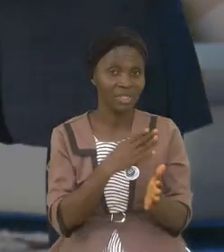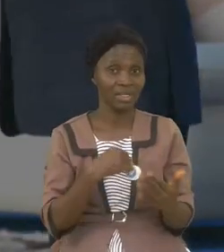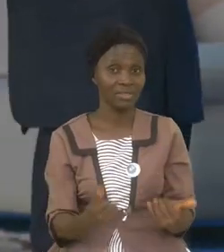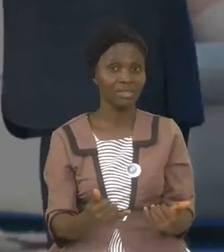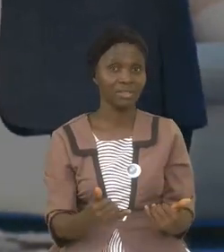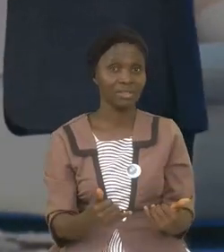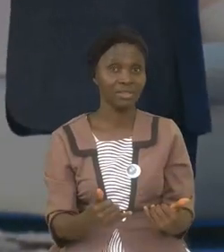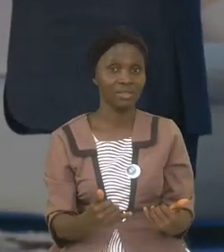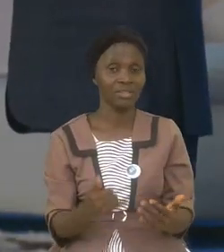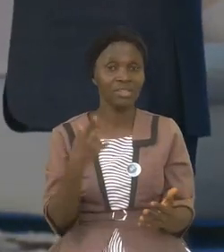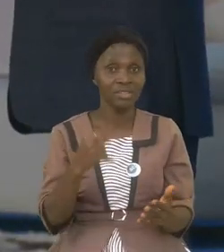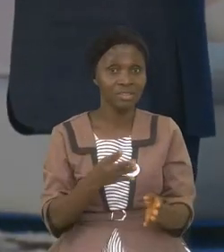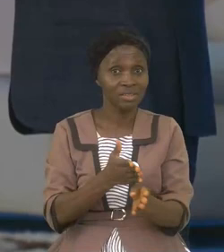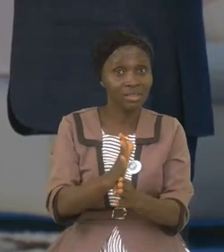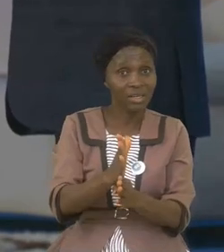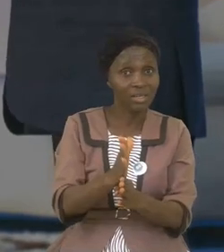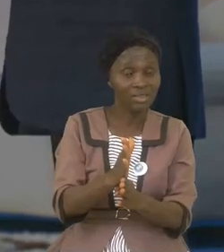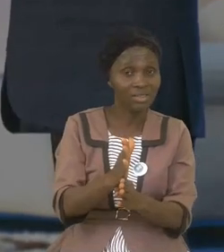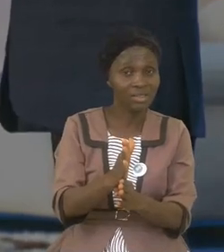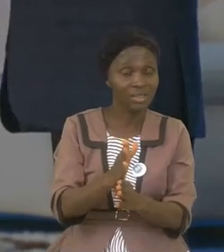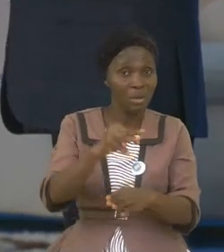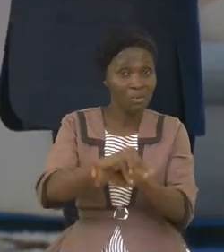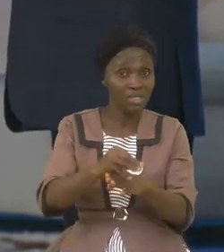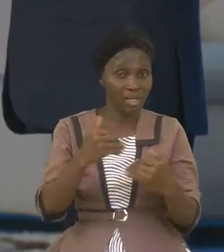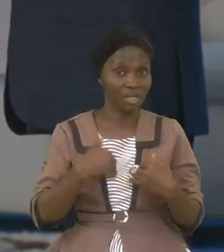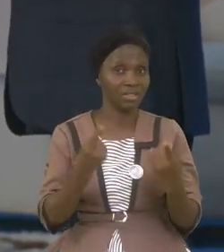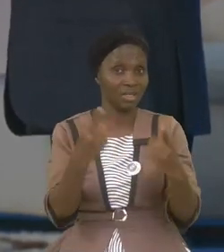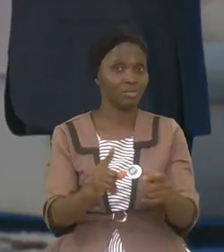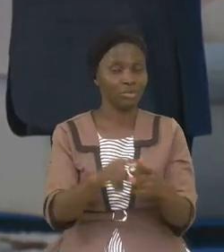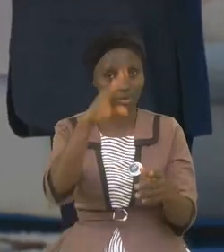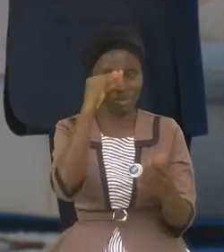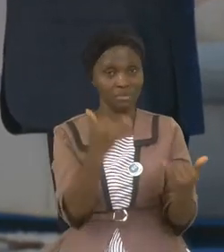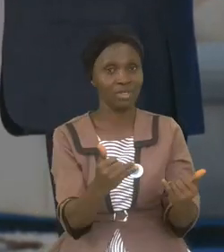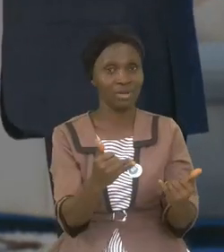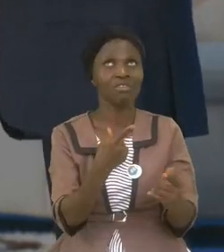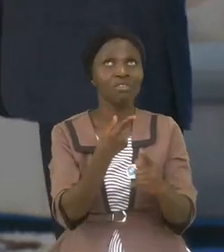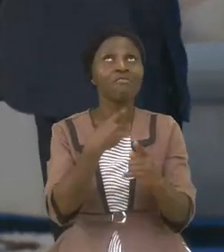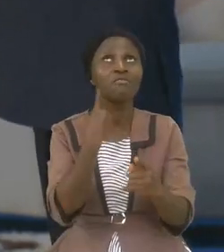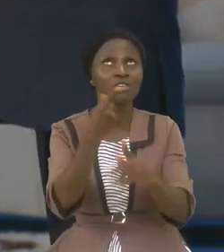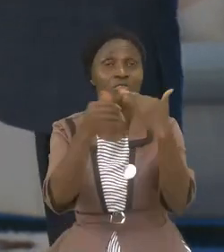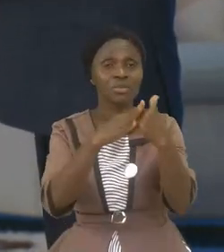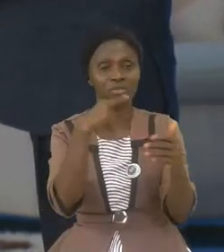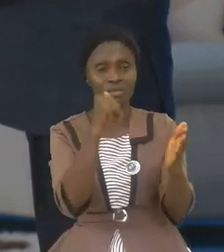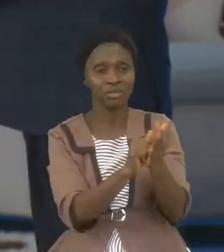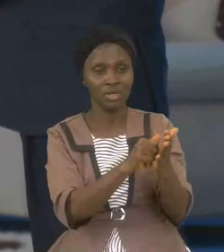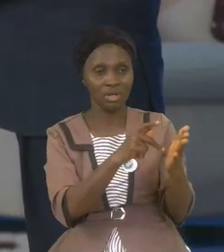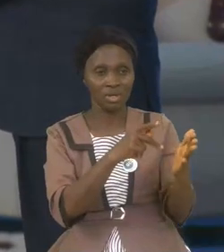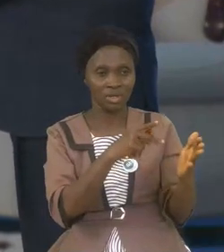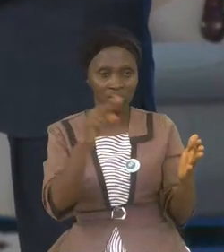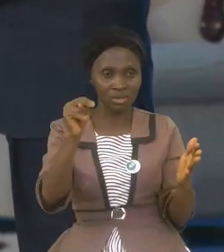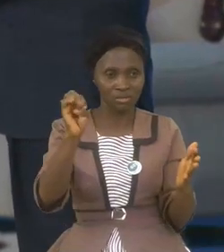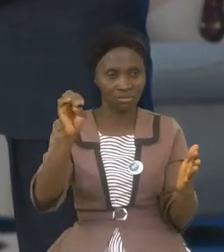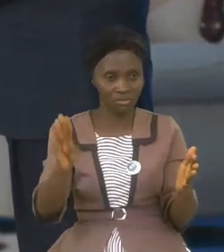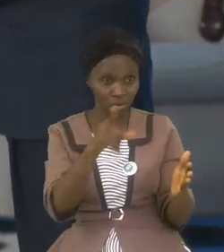d'or va s'écraser et n'avait pensé à cela. Maintenant, le message direct lui est parvenu